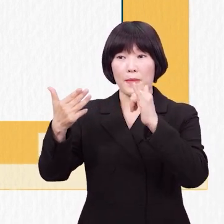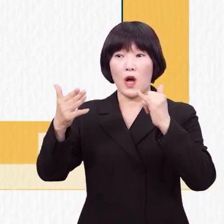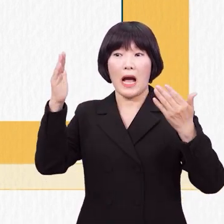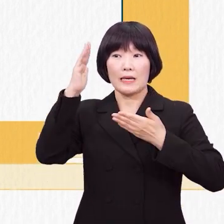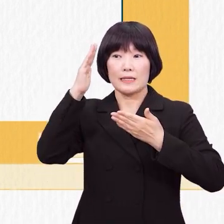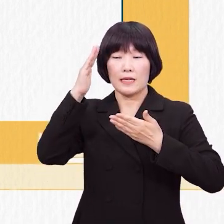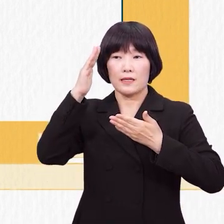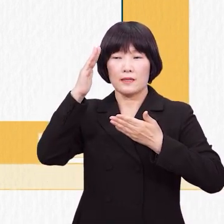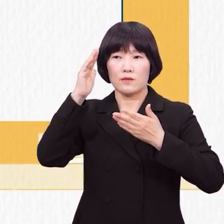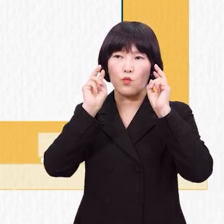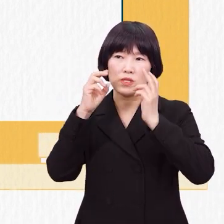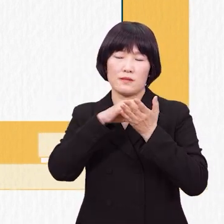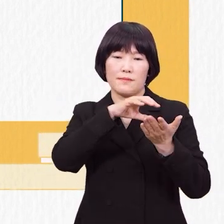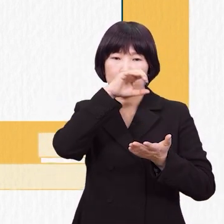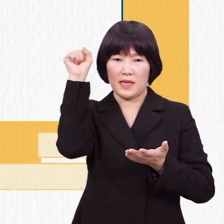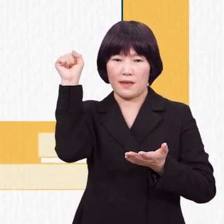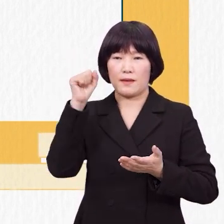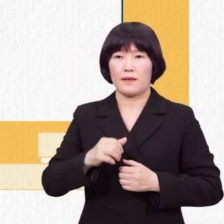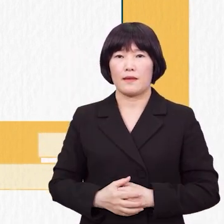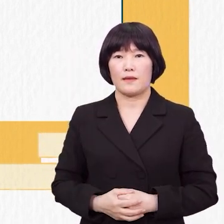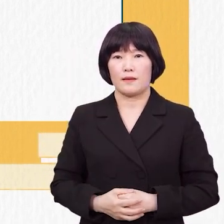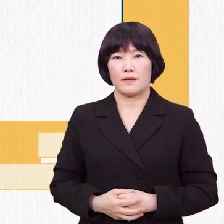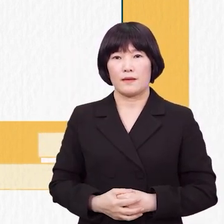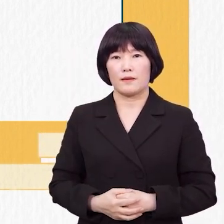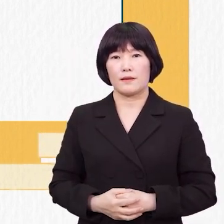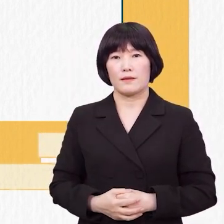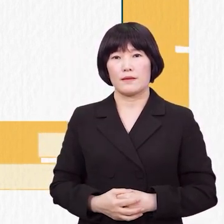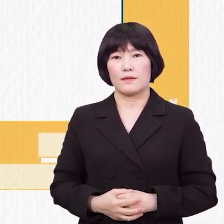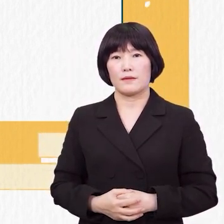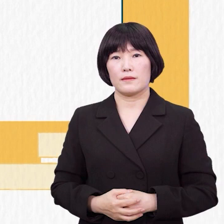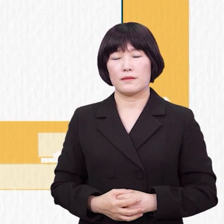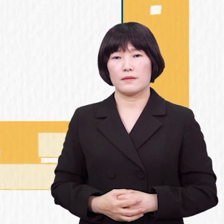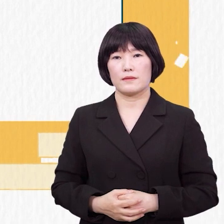그중 408명의 학생이 취업까지 연계되었습니다.